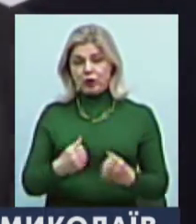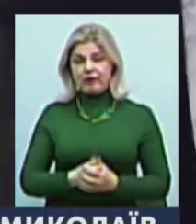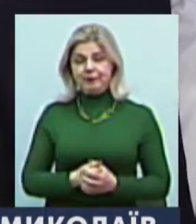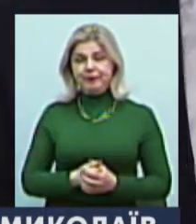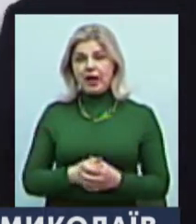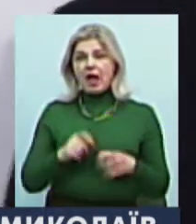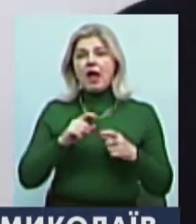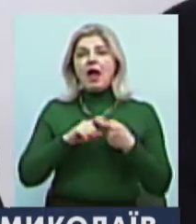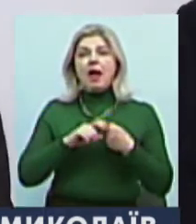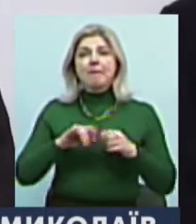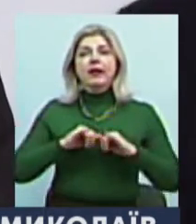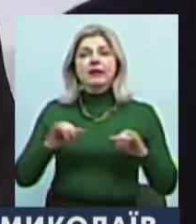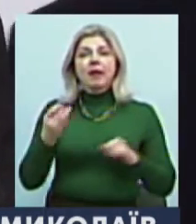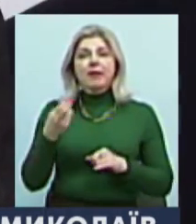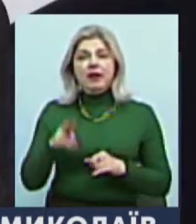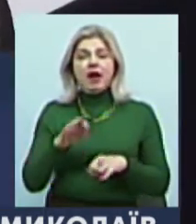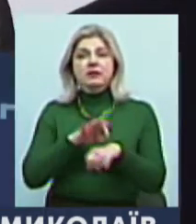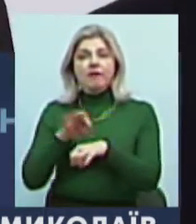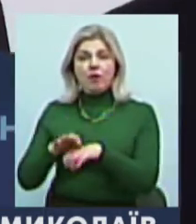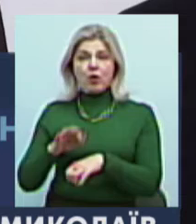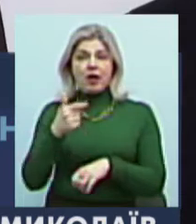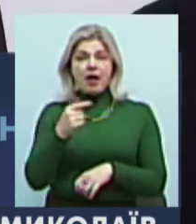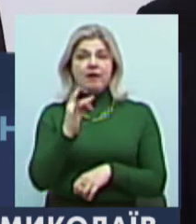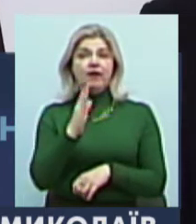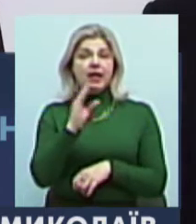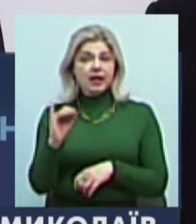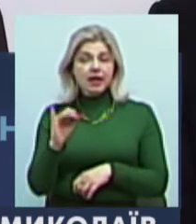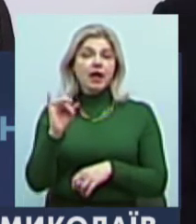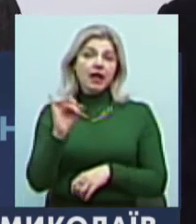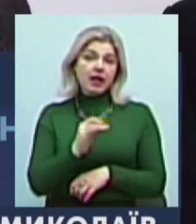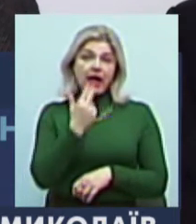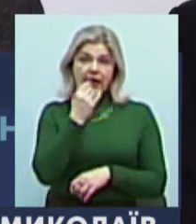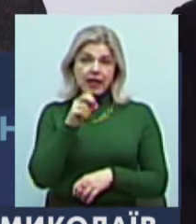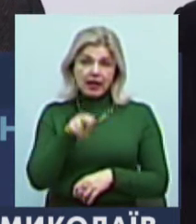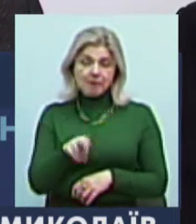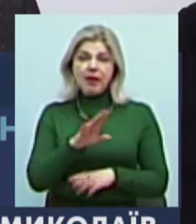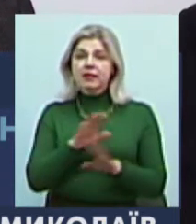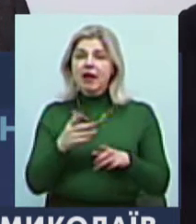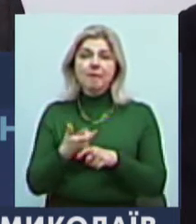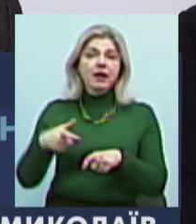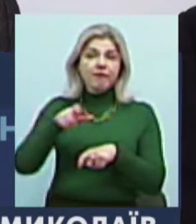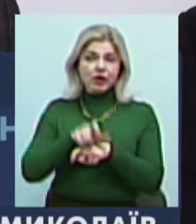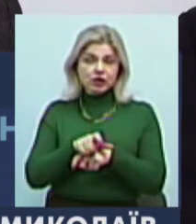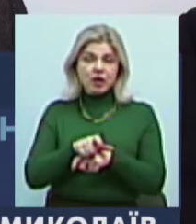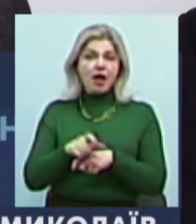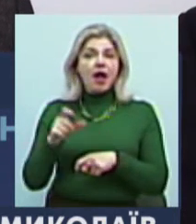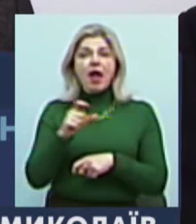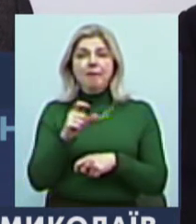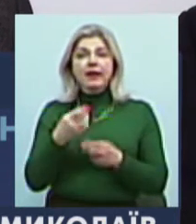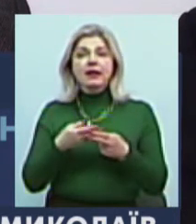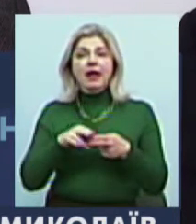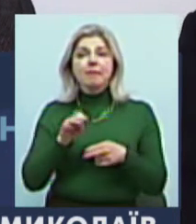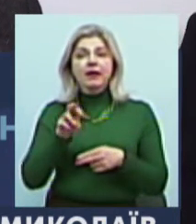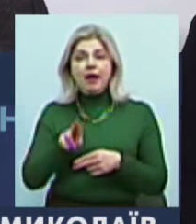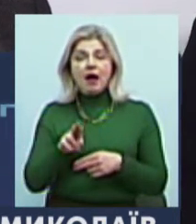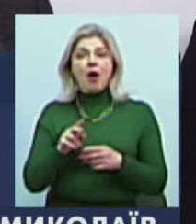ситуація захворюваності на ГРВІ та грип не перевищує епідемічних показників,